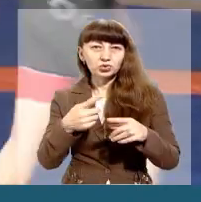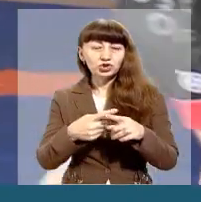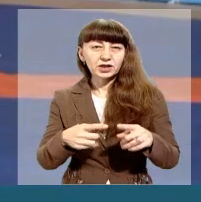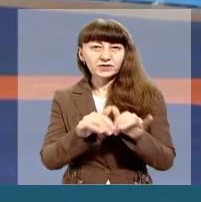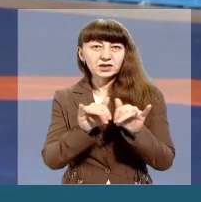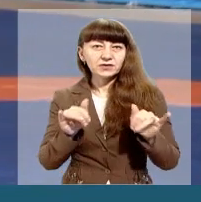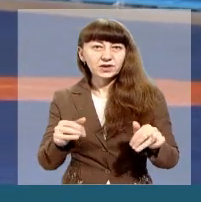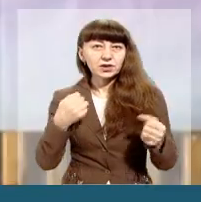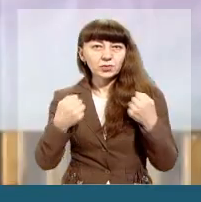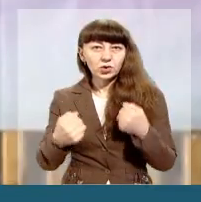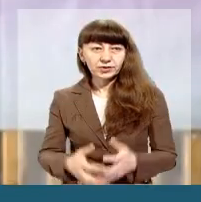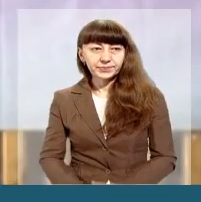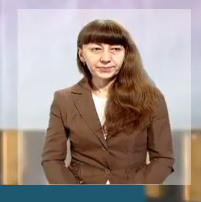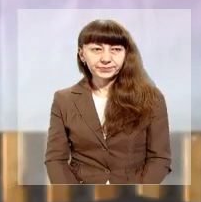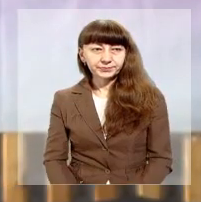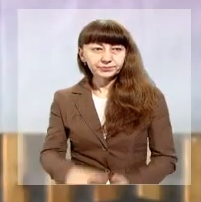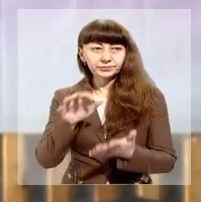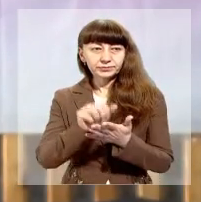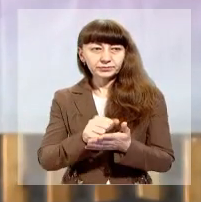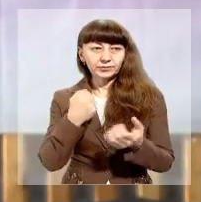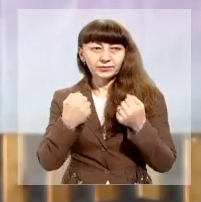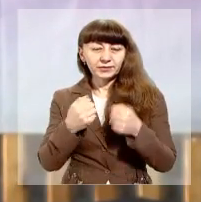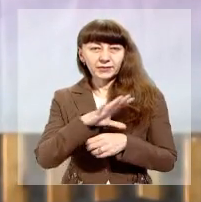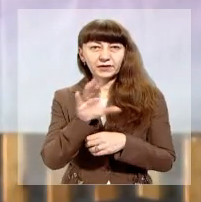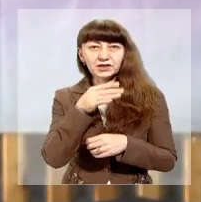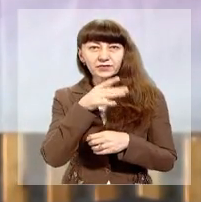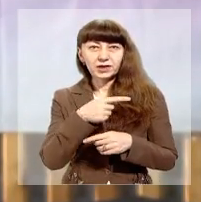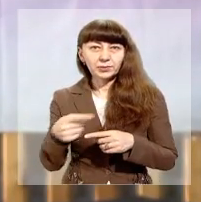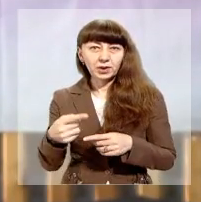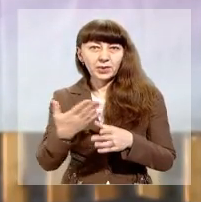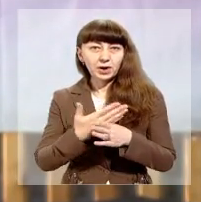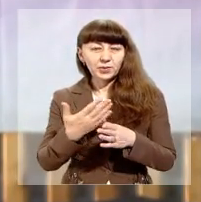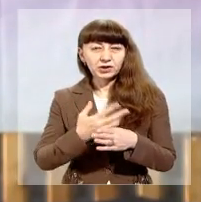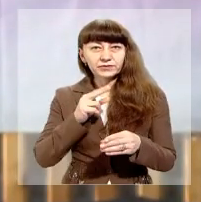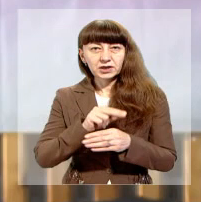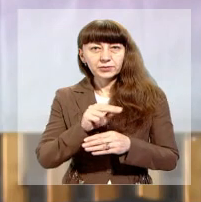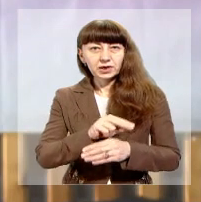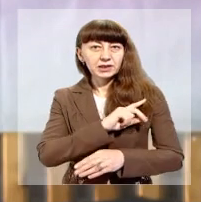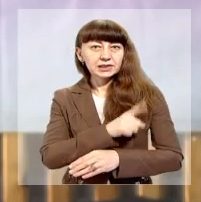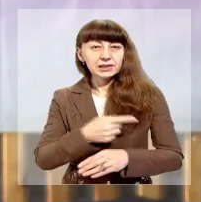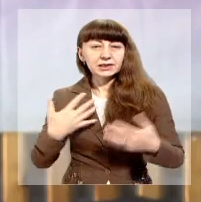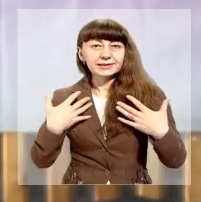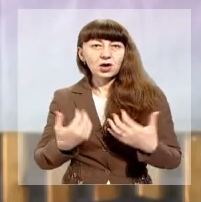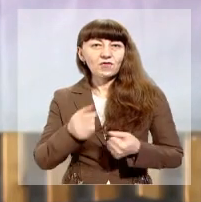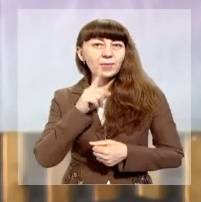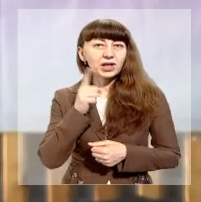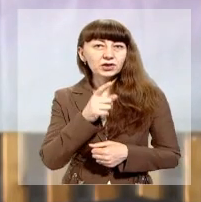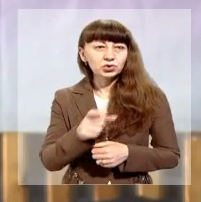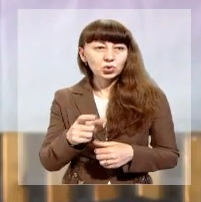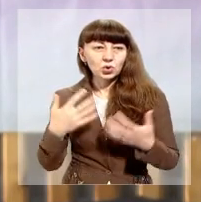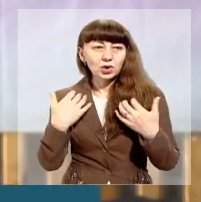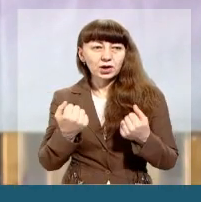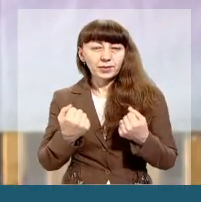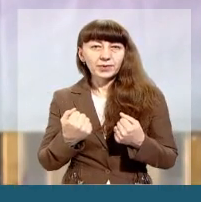в развитие спорта. Занятия спортом во все времена способствует воспитанию сильной и здоровой молодежи,